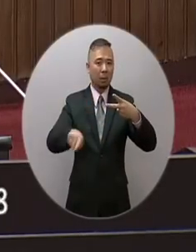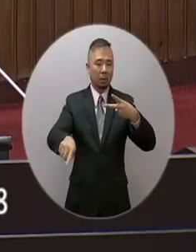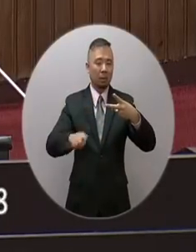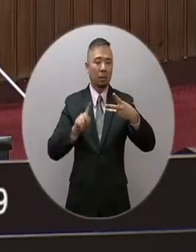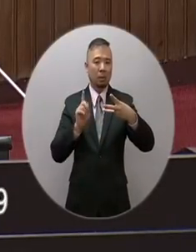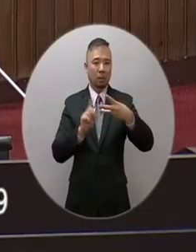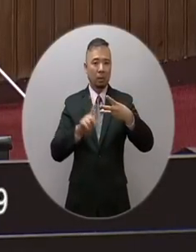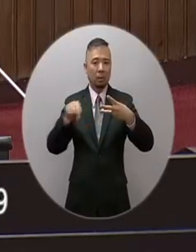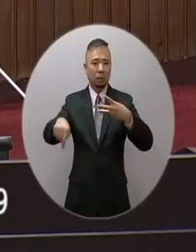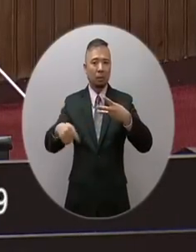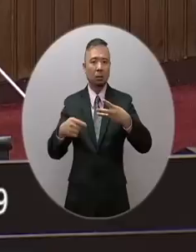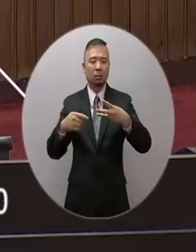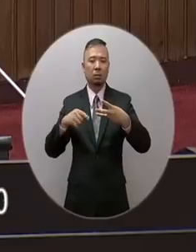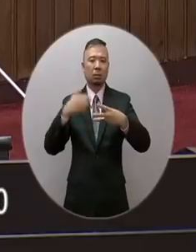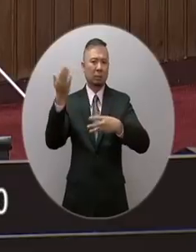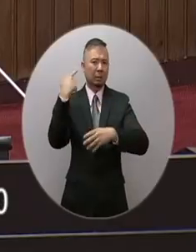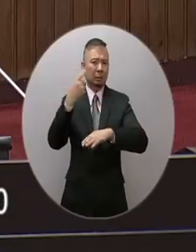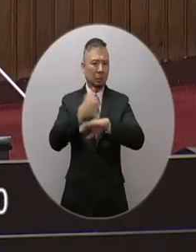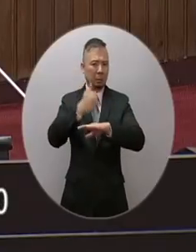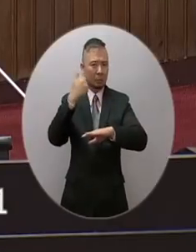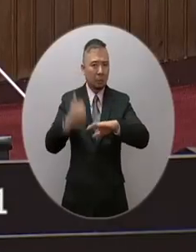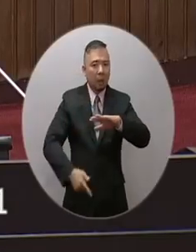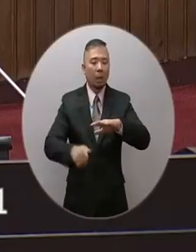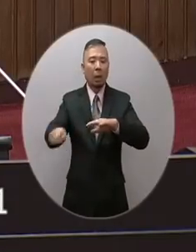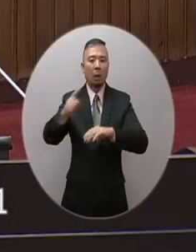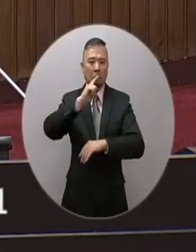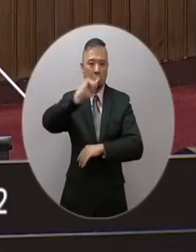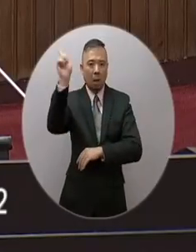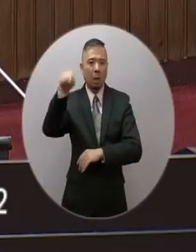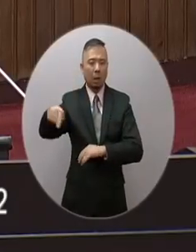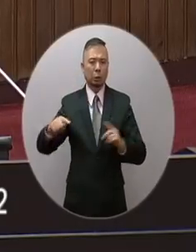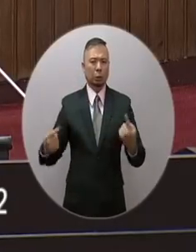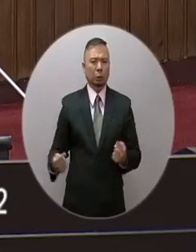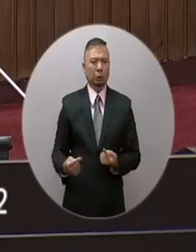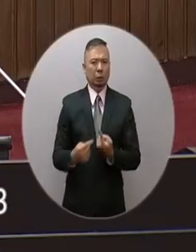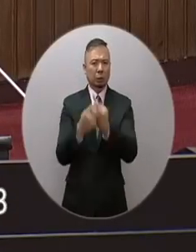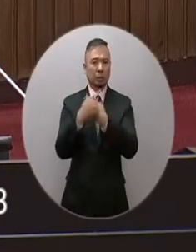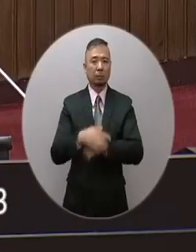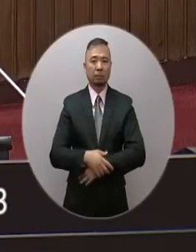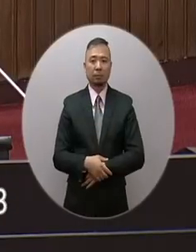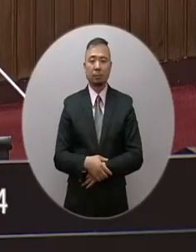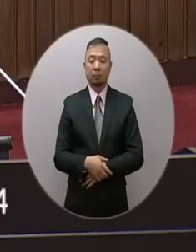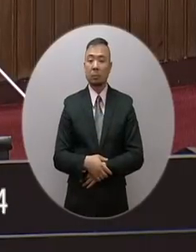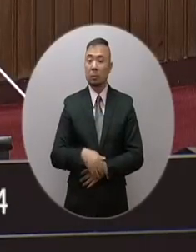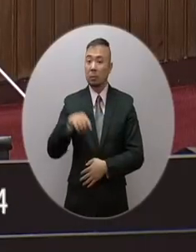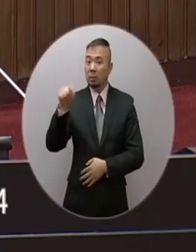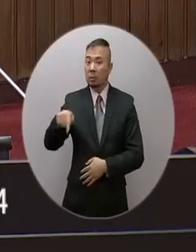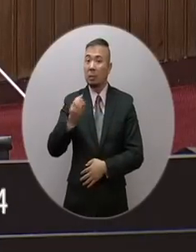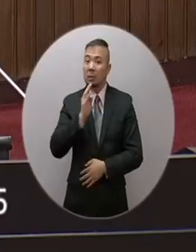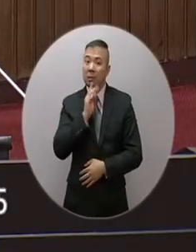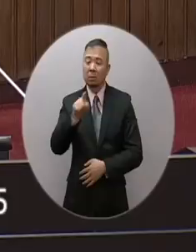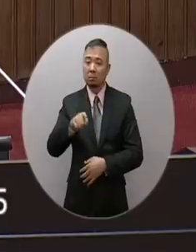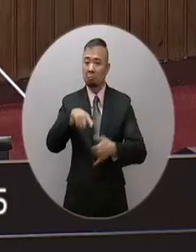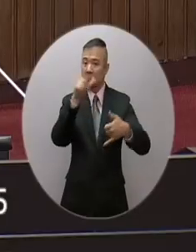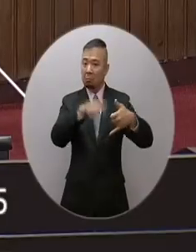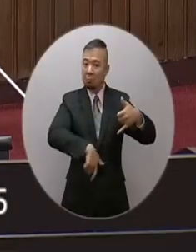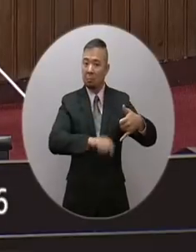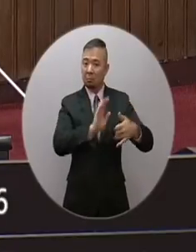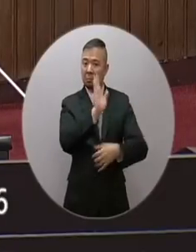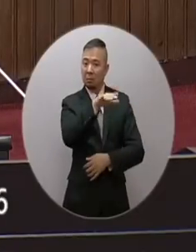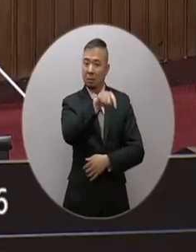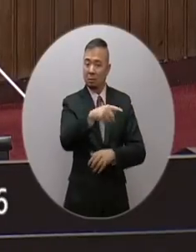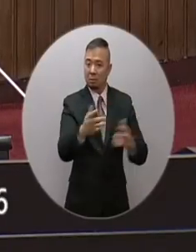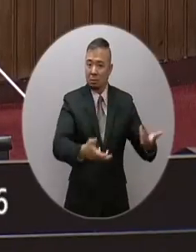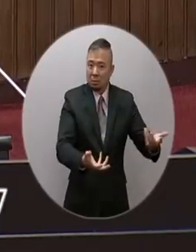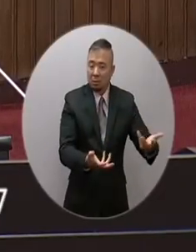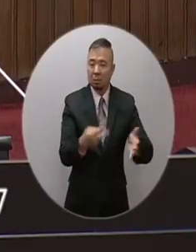诉。面对官司诉讼，这是个人的偶然呢？个案的偶然呢？或者